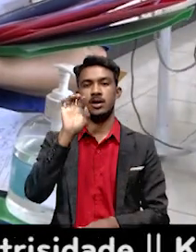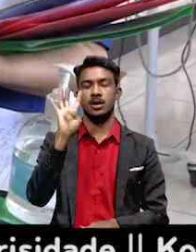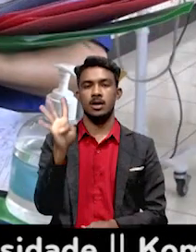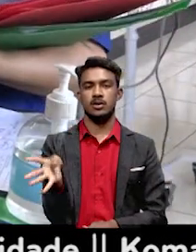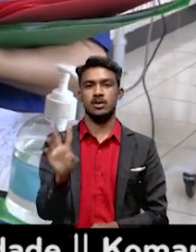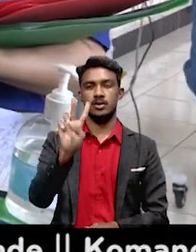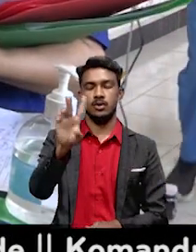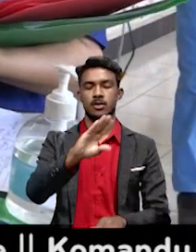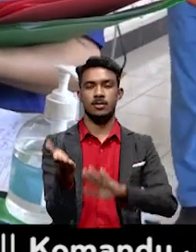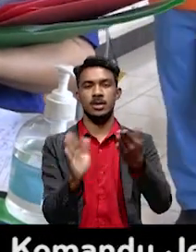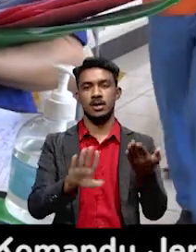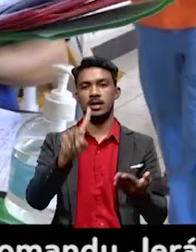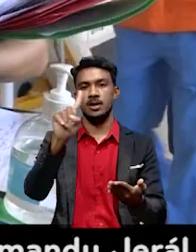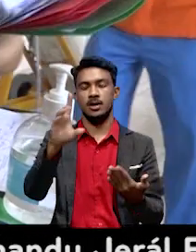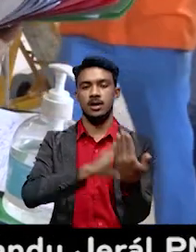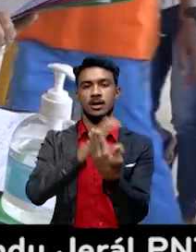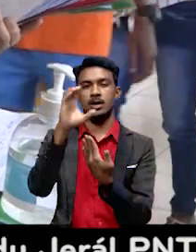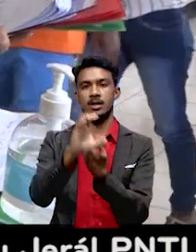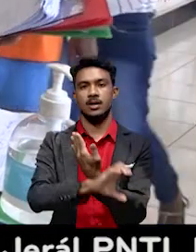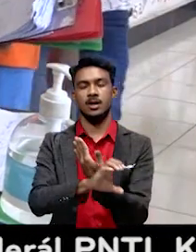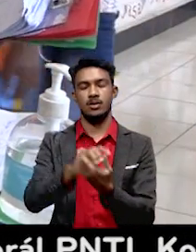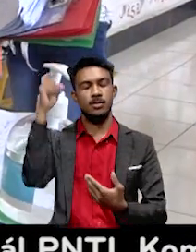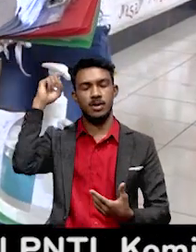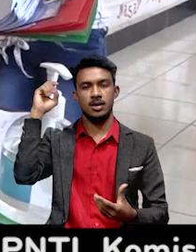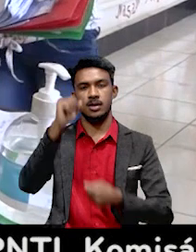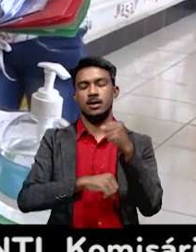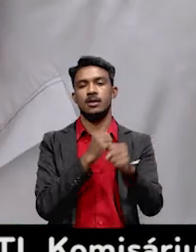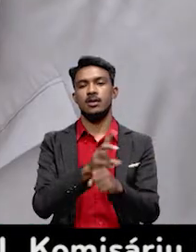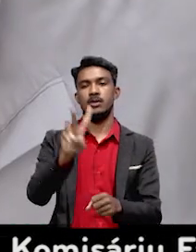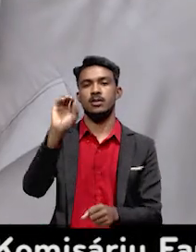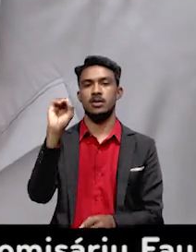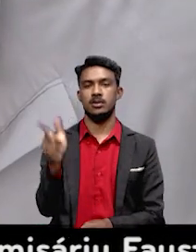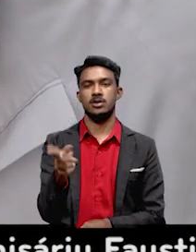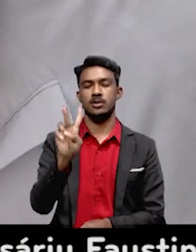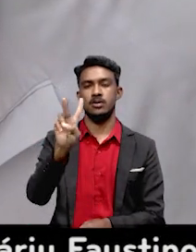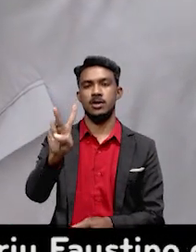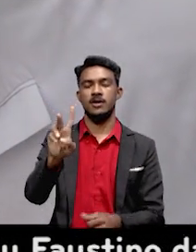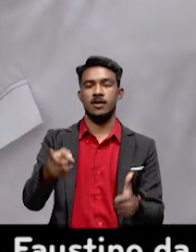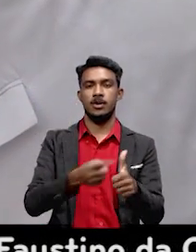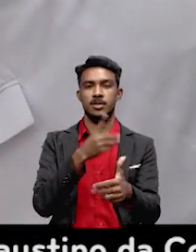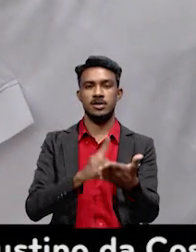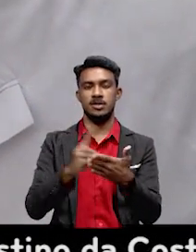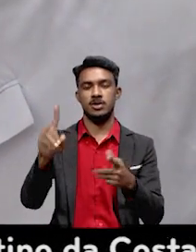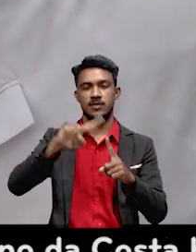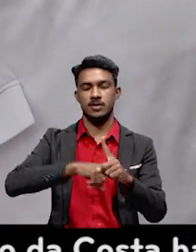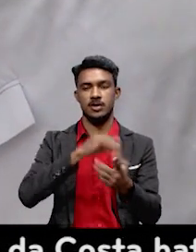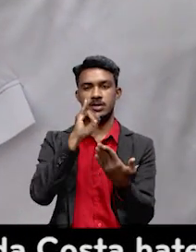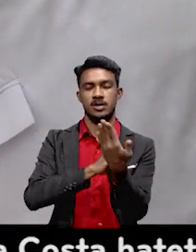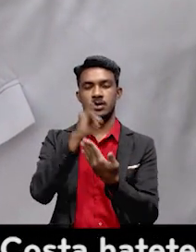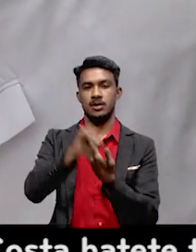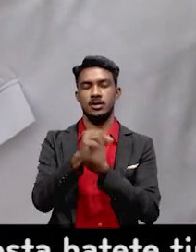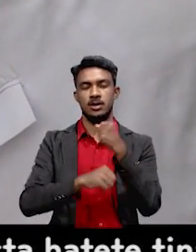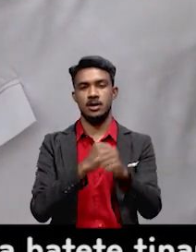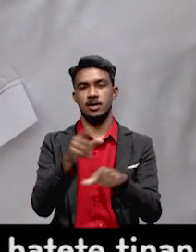Tuir calendário epidemiologia tinan rihun rua ronuru resin rua e a primeira semana fulan janeiro tinan ne. Munisípiu